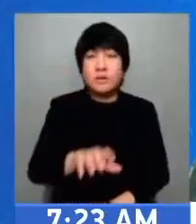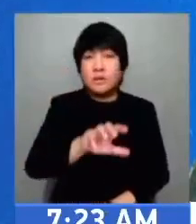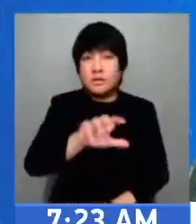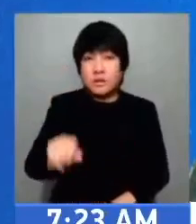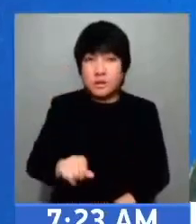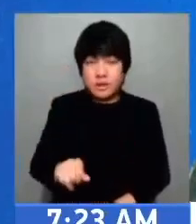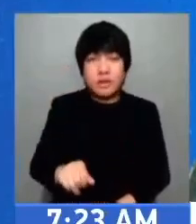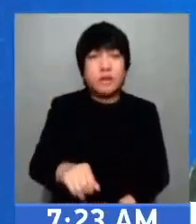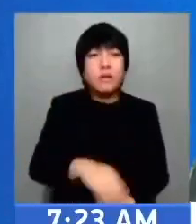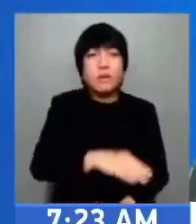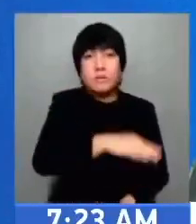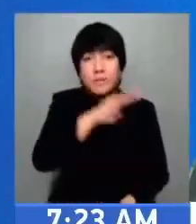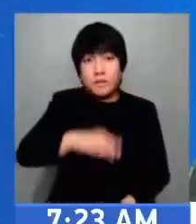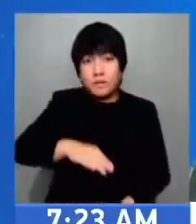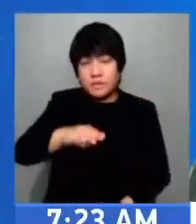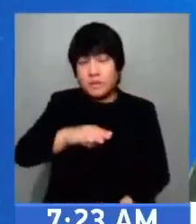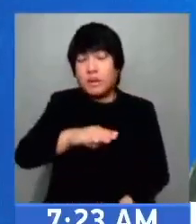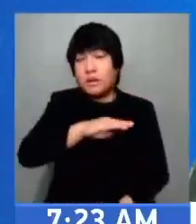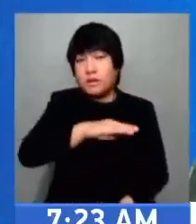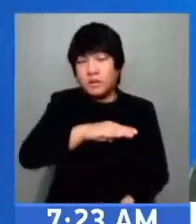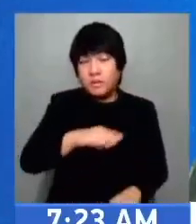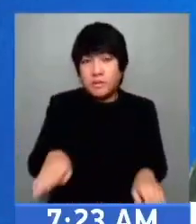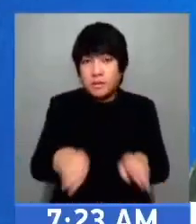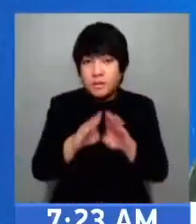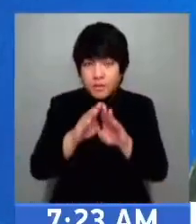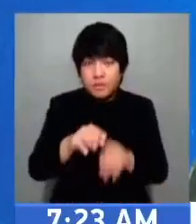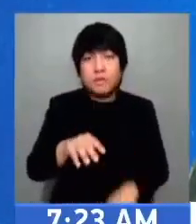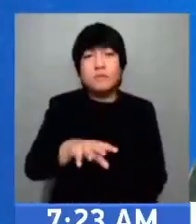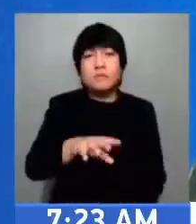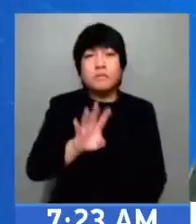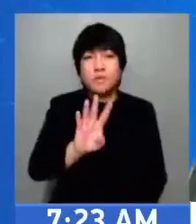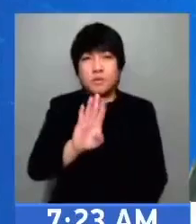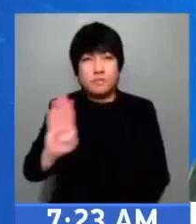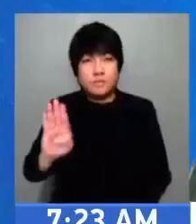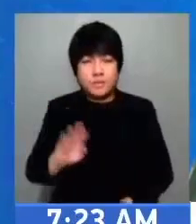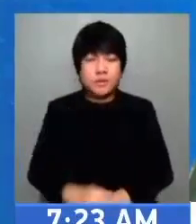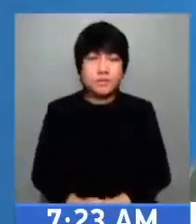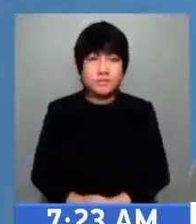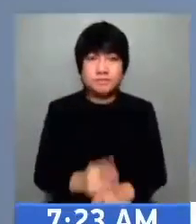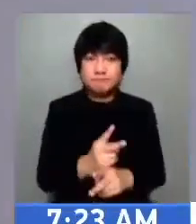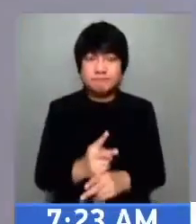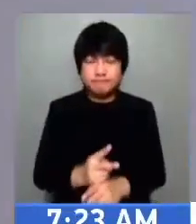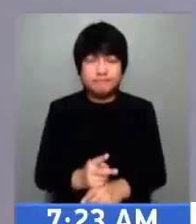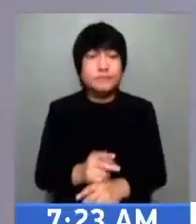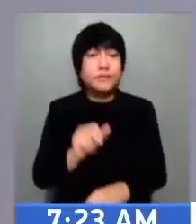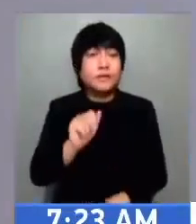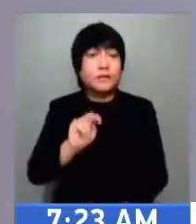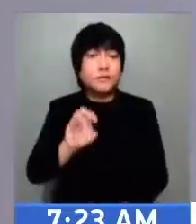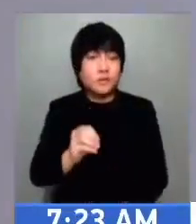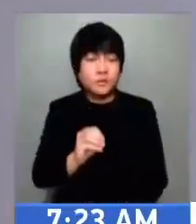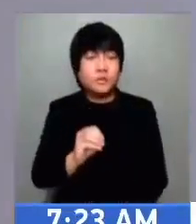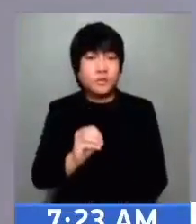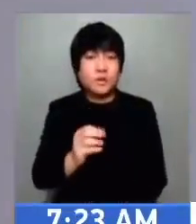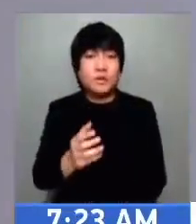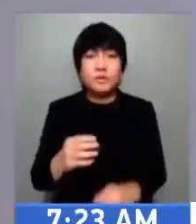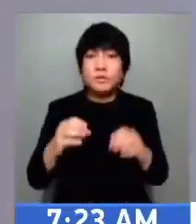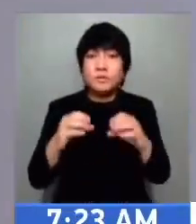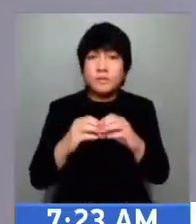Mimaropa. Ingat po tayo, mga kapuso. Ako po si Andrew Pertiera para sa GMA Integrated News Weather